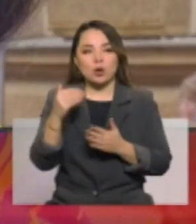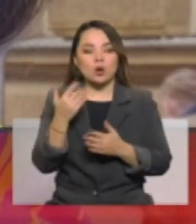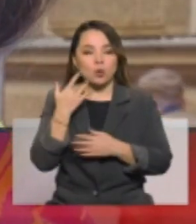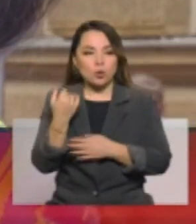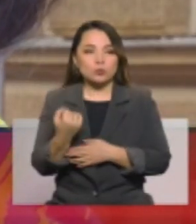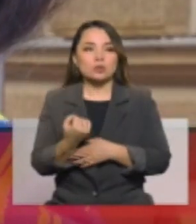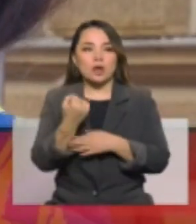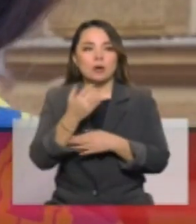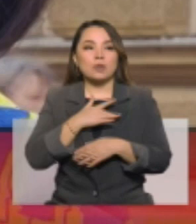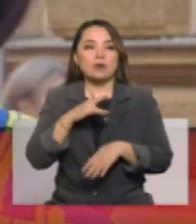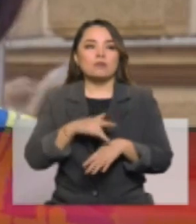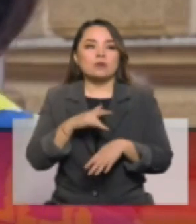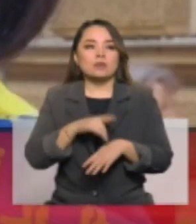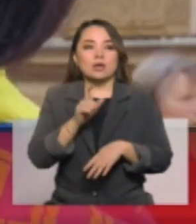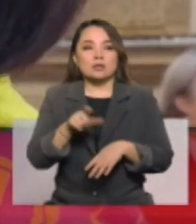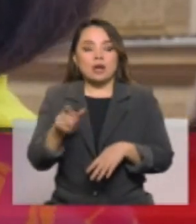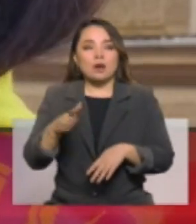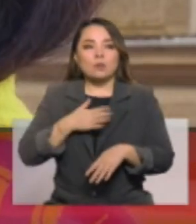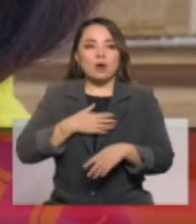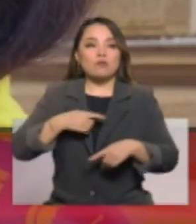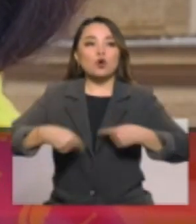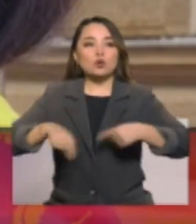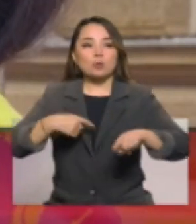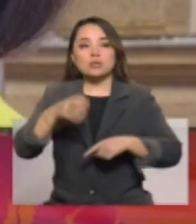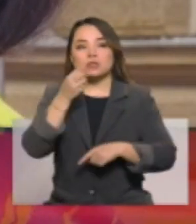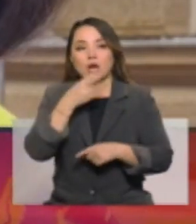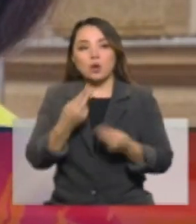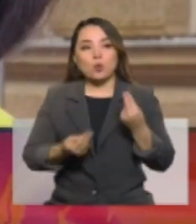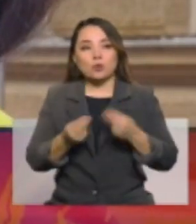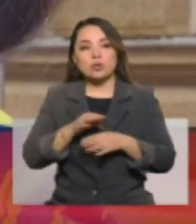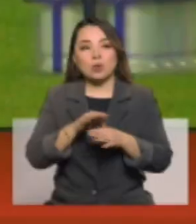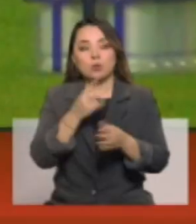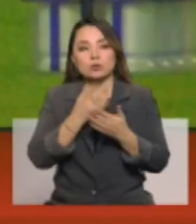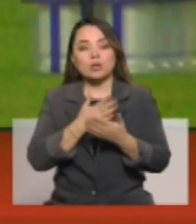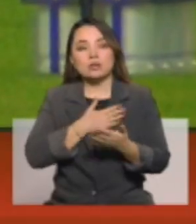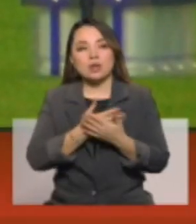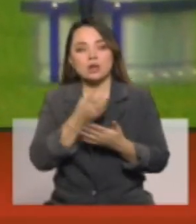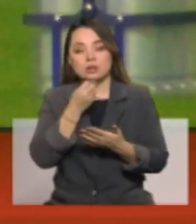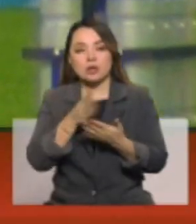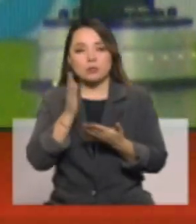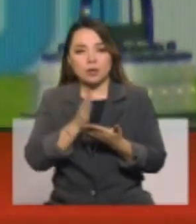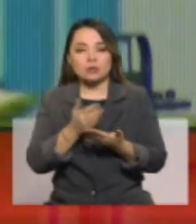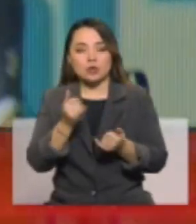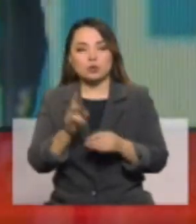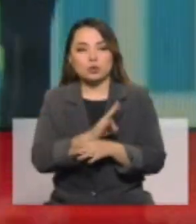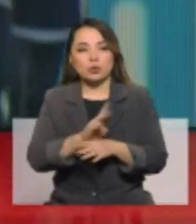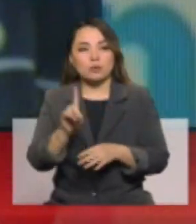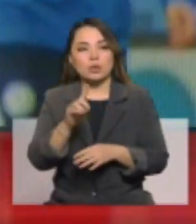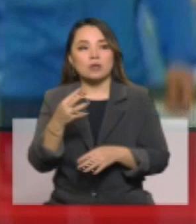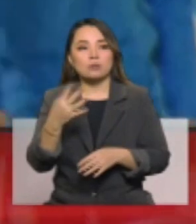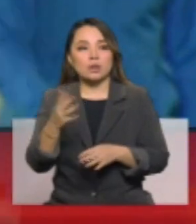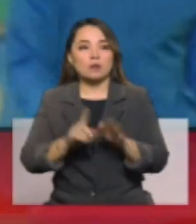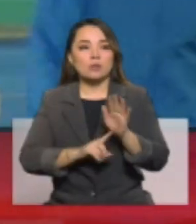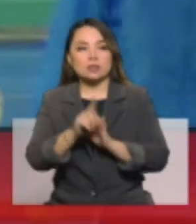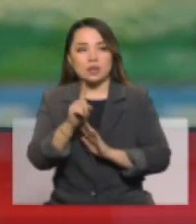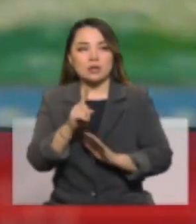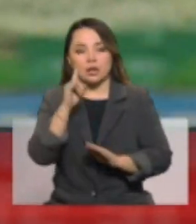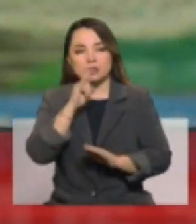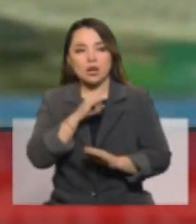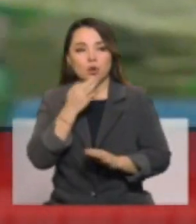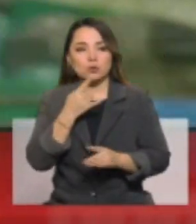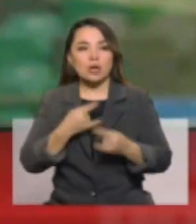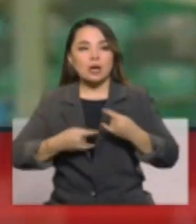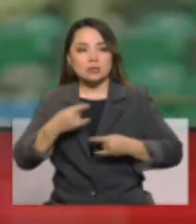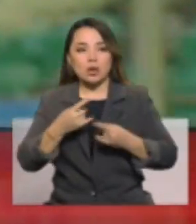фанаттардан, біздің футболистердің жақсы ойын көрсетуін күтемін. Түнгі 1:45-те басталатын ойында Қазақстан